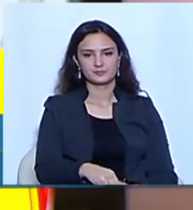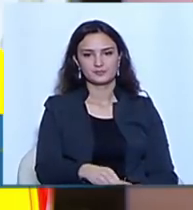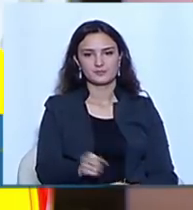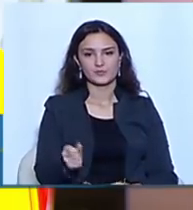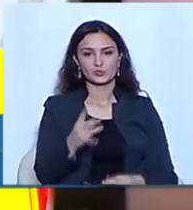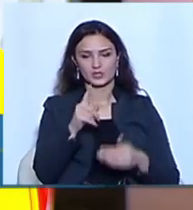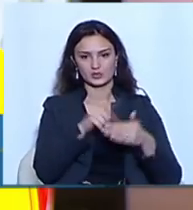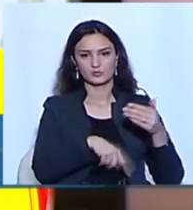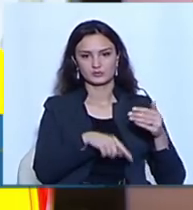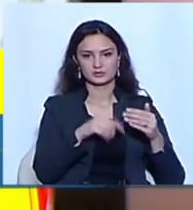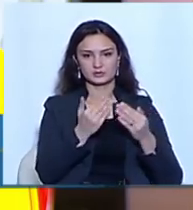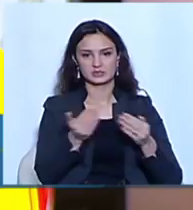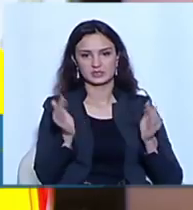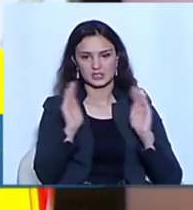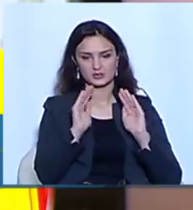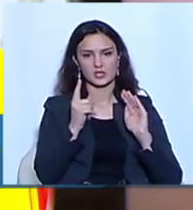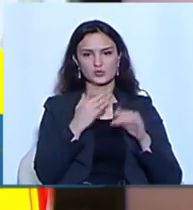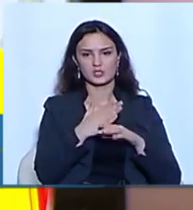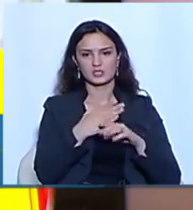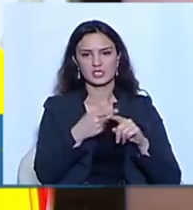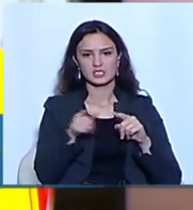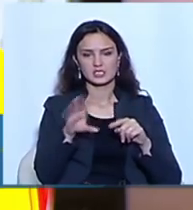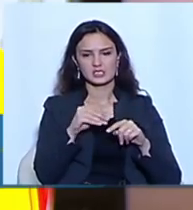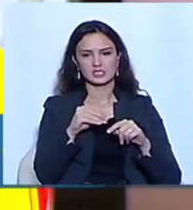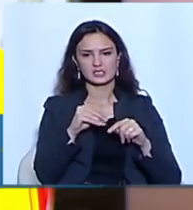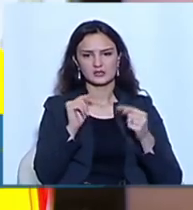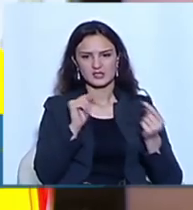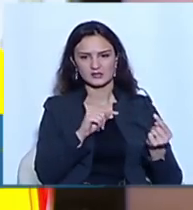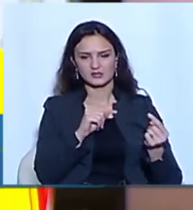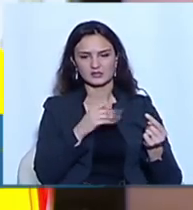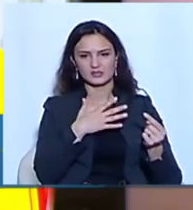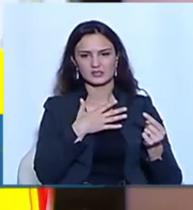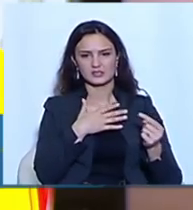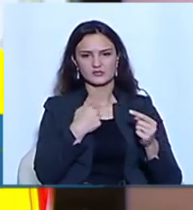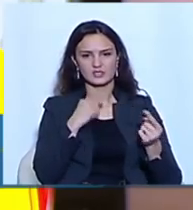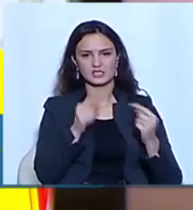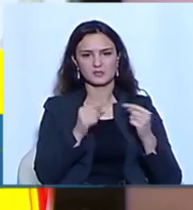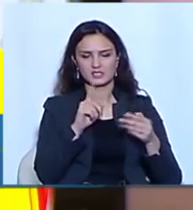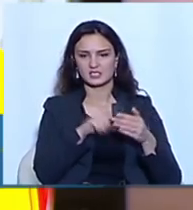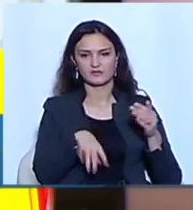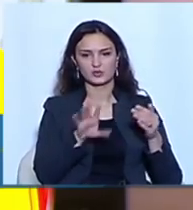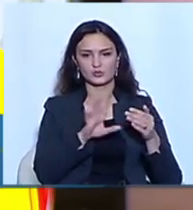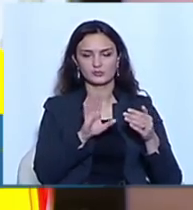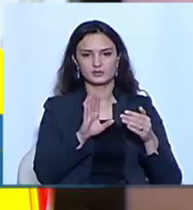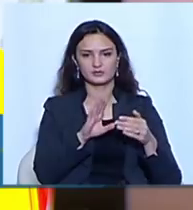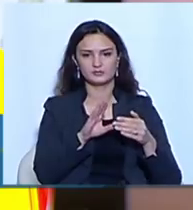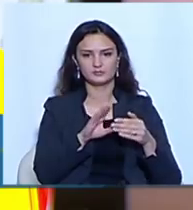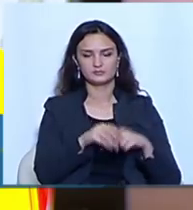ენდოს სამყაროს. ჩვენ საზოგადოებაში რა ხდება? რატო არის ამხელა აგრესია? ჩვენ არ ვენდობით ერთმანეთს.